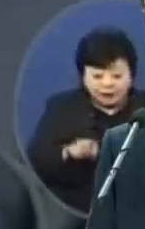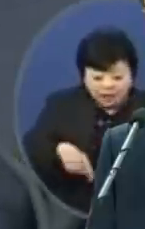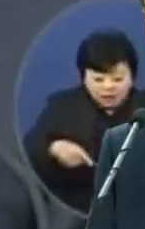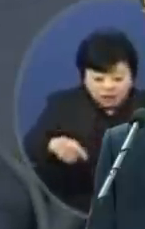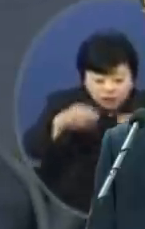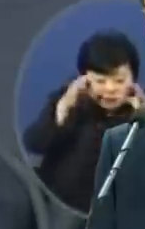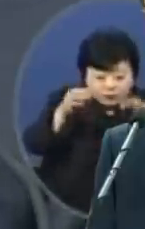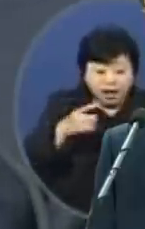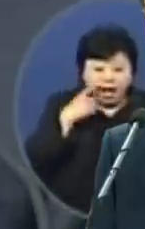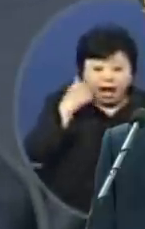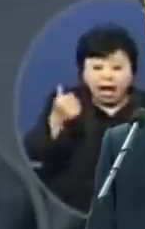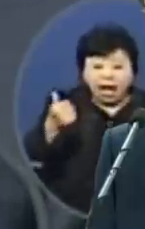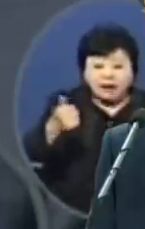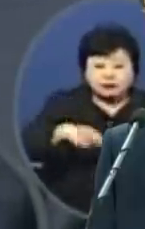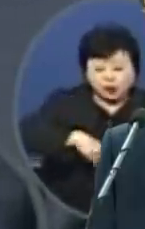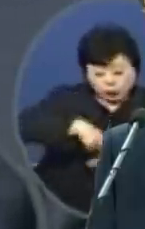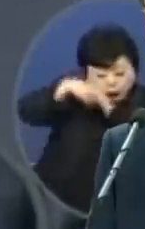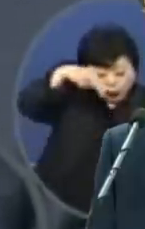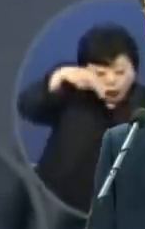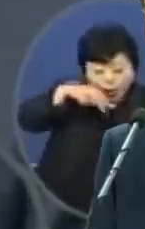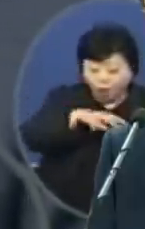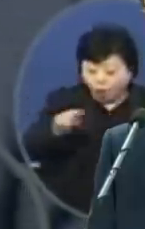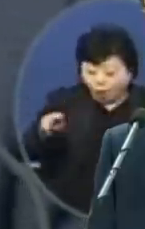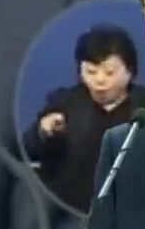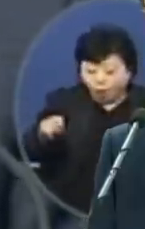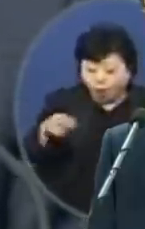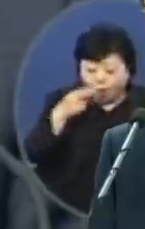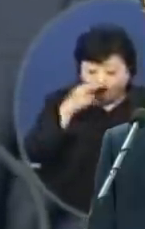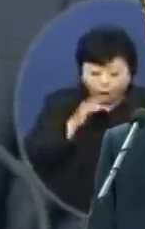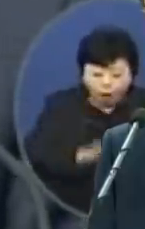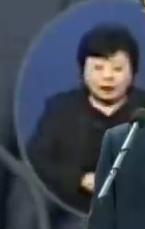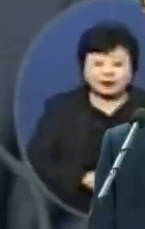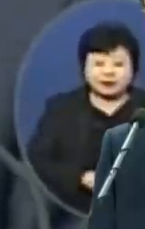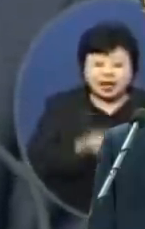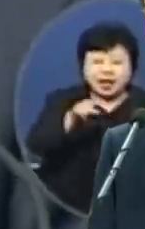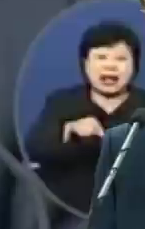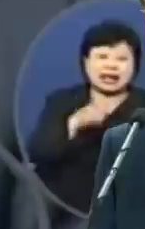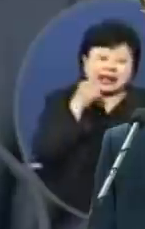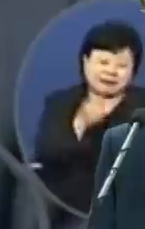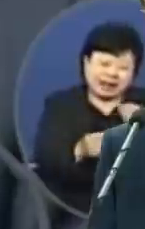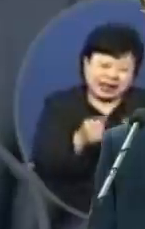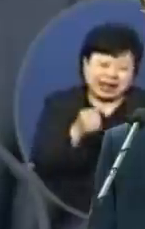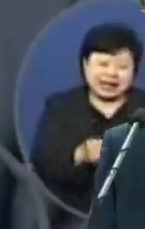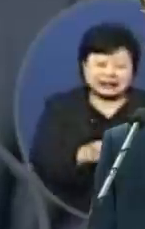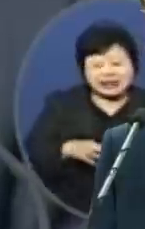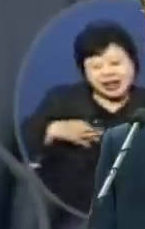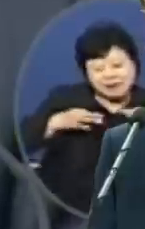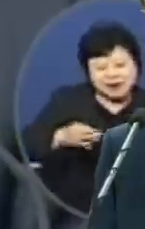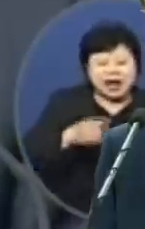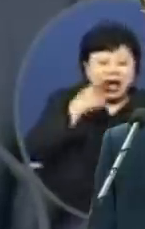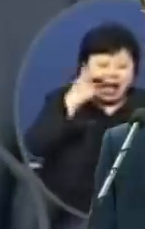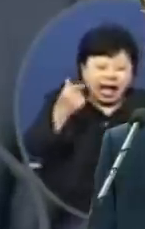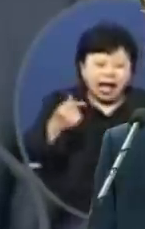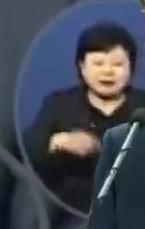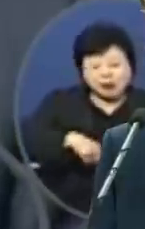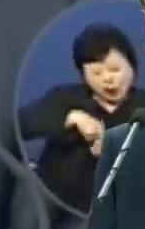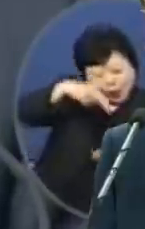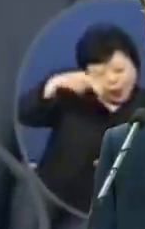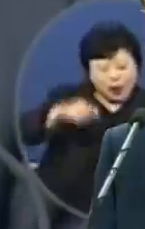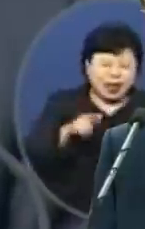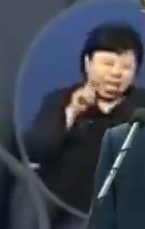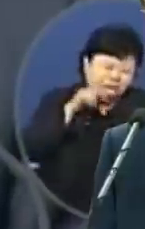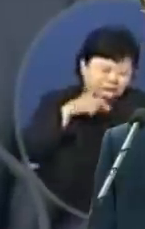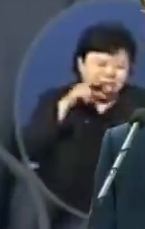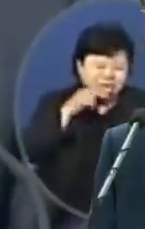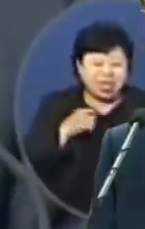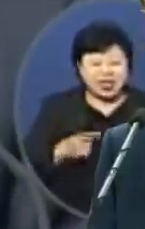보니까 아버지가 빨아벗고 들어누웠단 말입니다. 그냥 밖에 나가서 고함을 치고 알레꼴레 우리 아빠